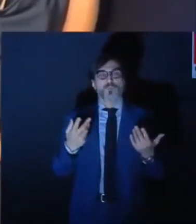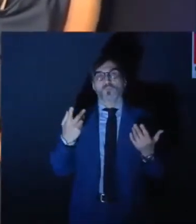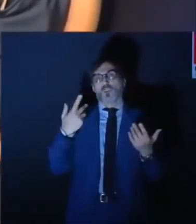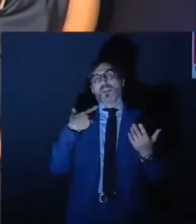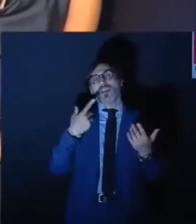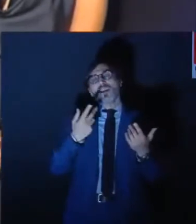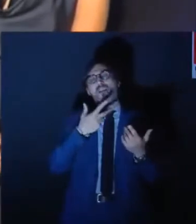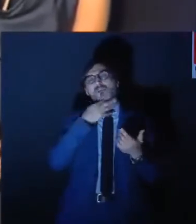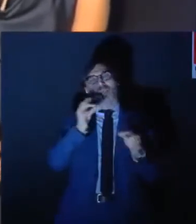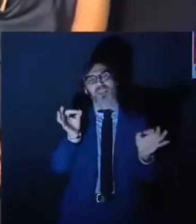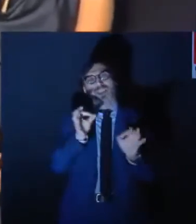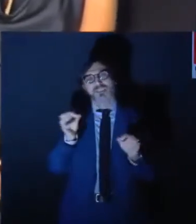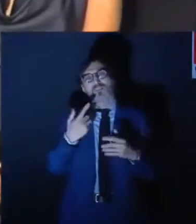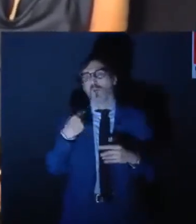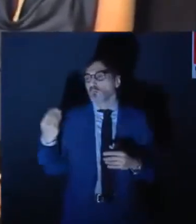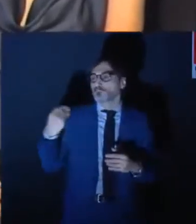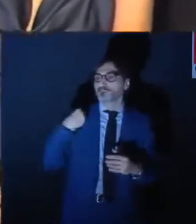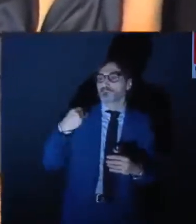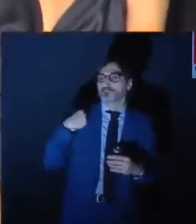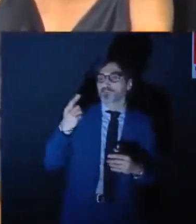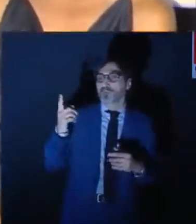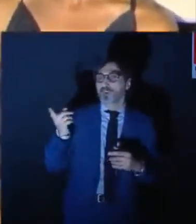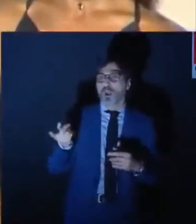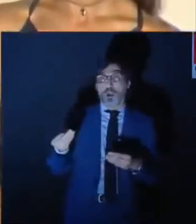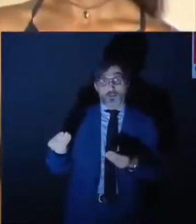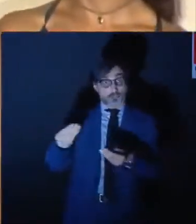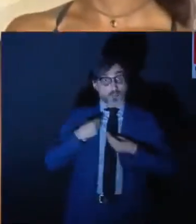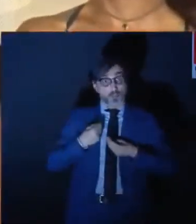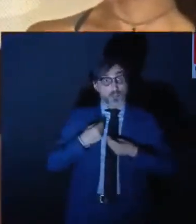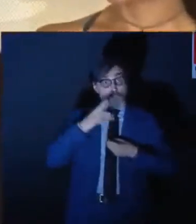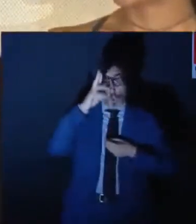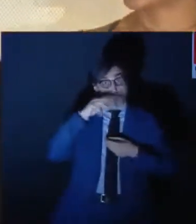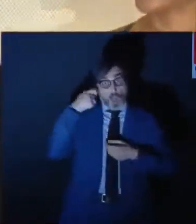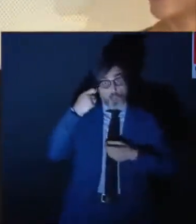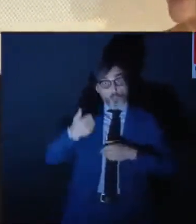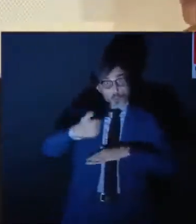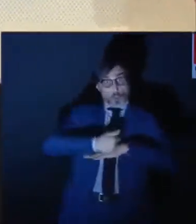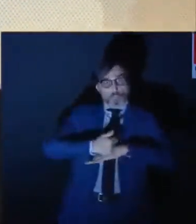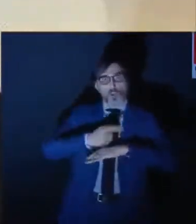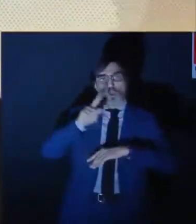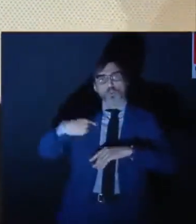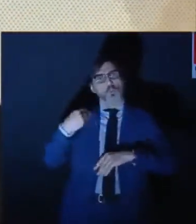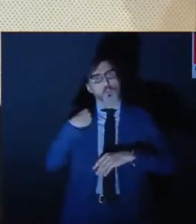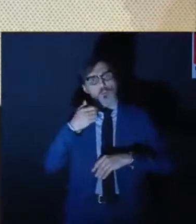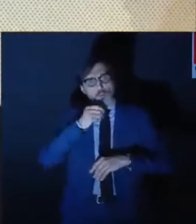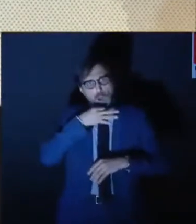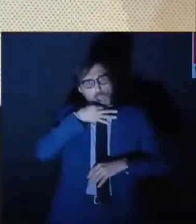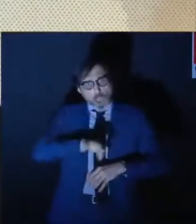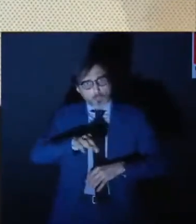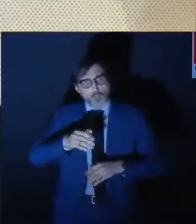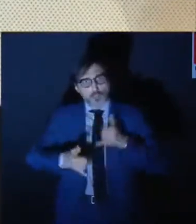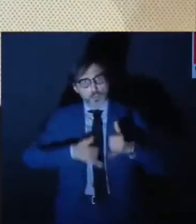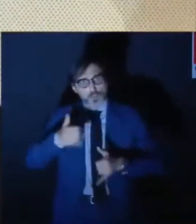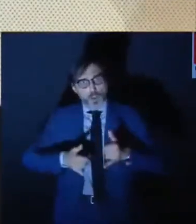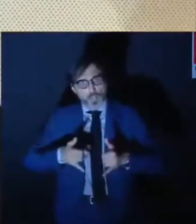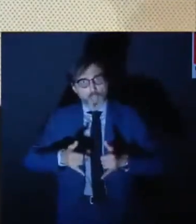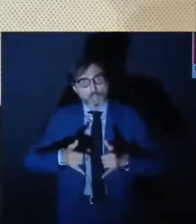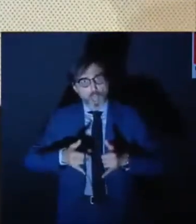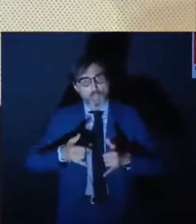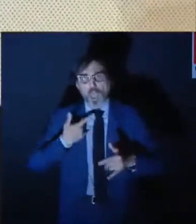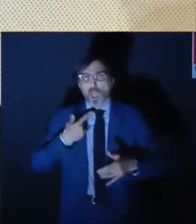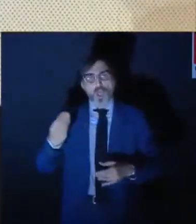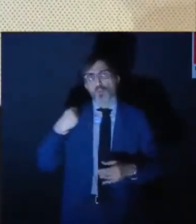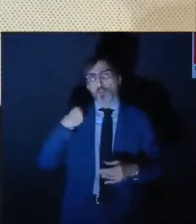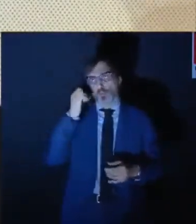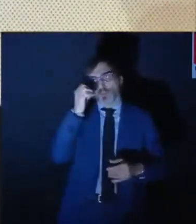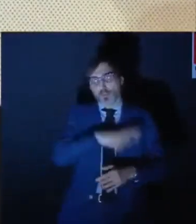divertente che mi è stato chiesto dopo che mi è stato dato il ruolo quindi questo è stato divertente ma figlio si sono scordati di farmi questa